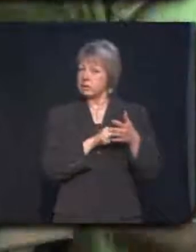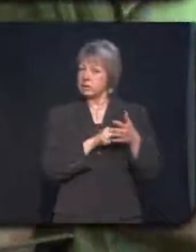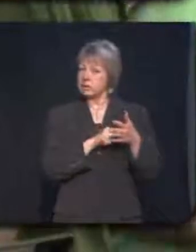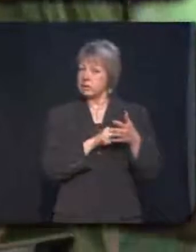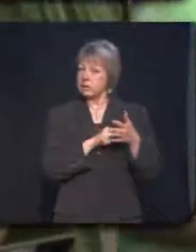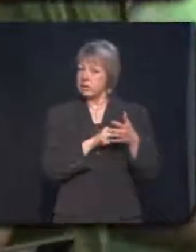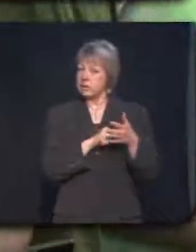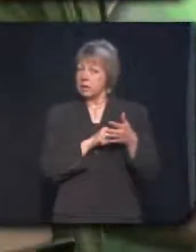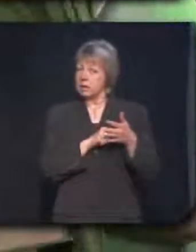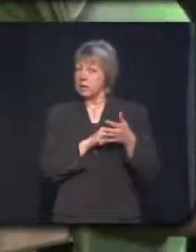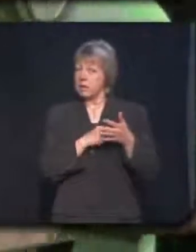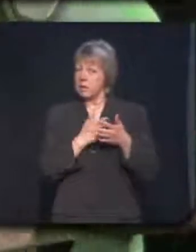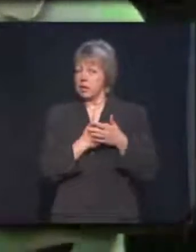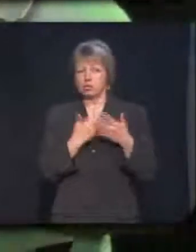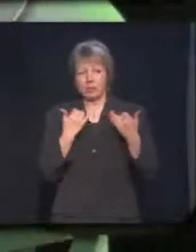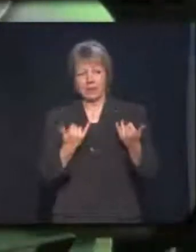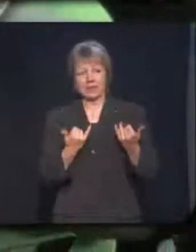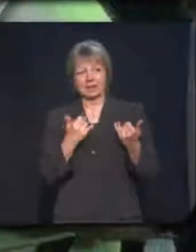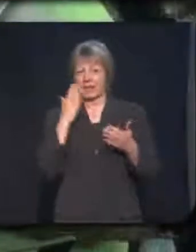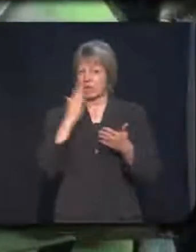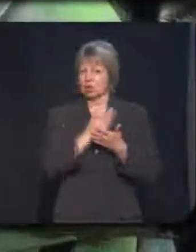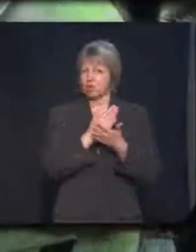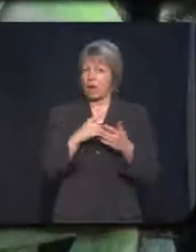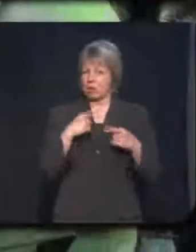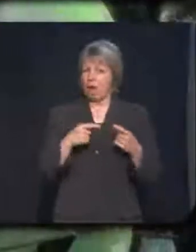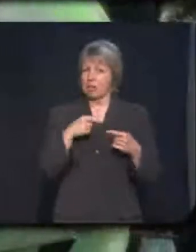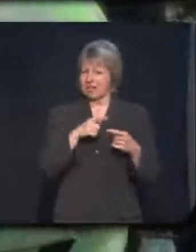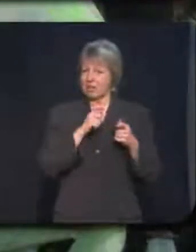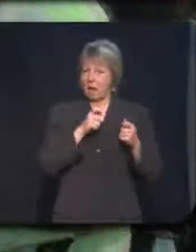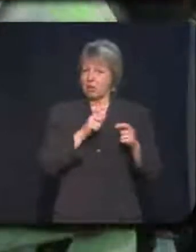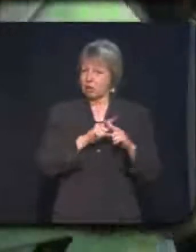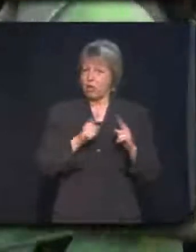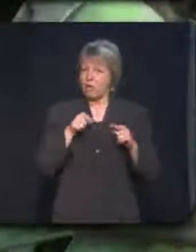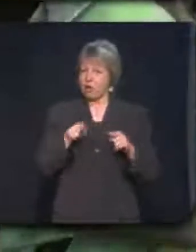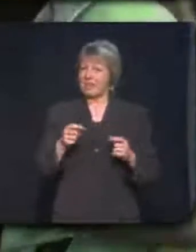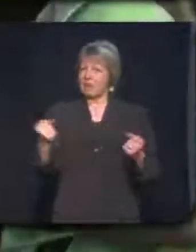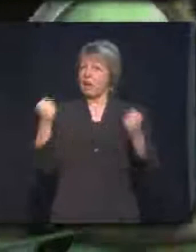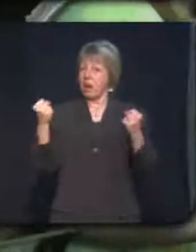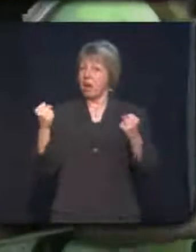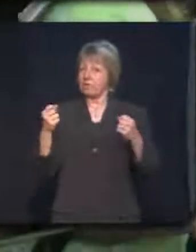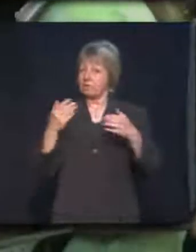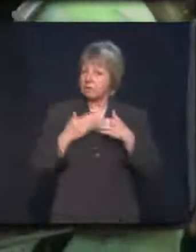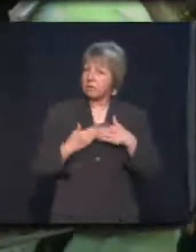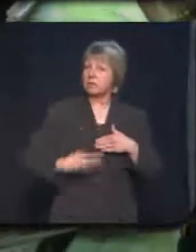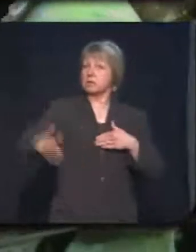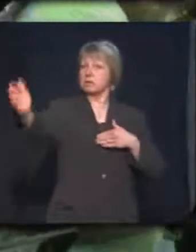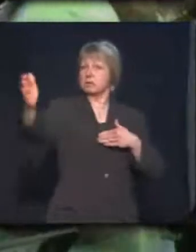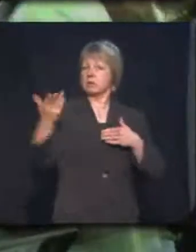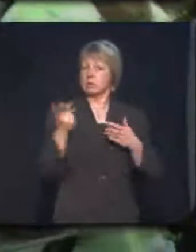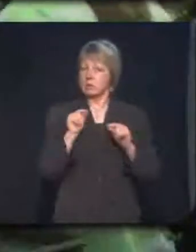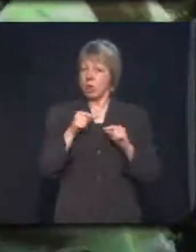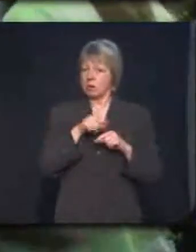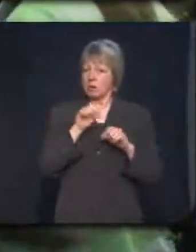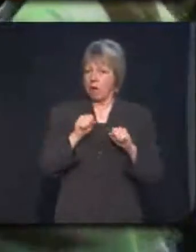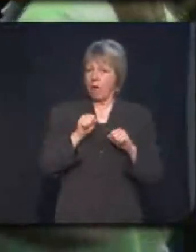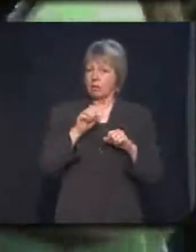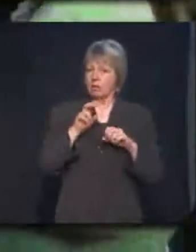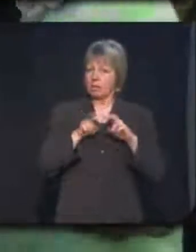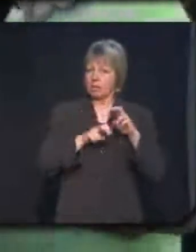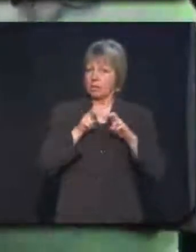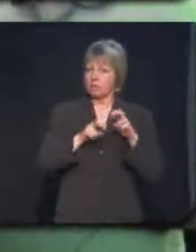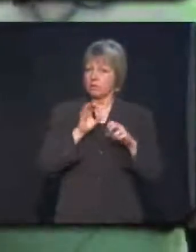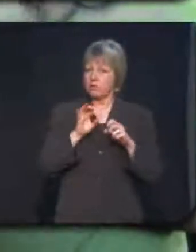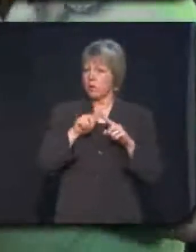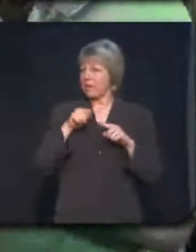sofort in Kraft wenn wir jetzt darüber entscheiden und es ist somit auch anwendbar für unsere nächste